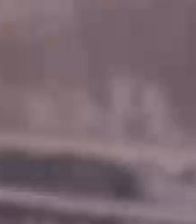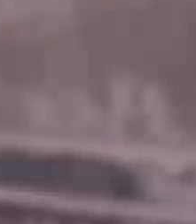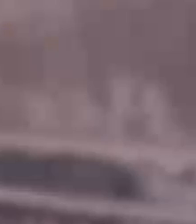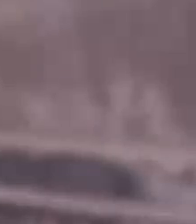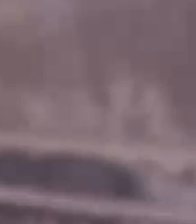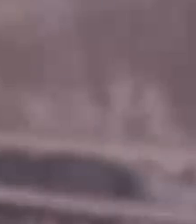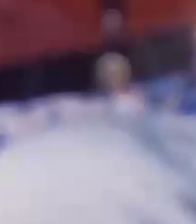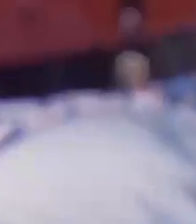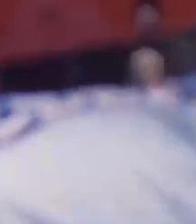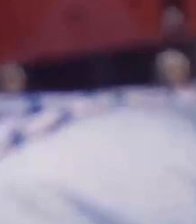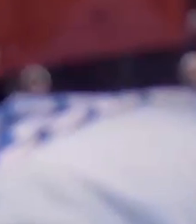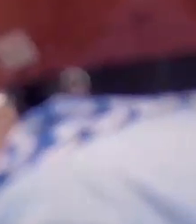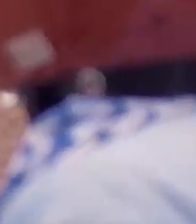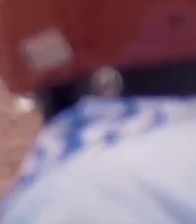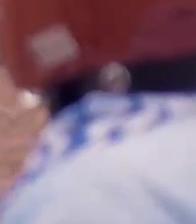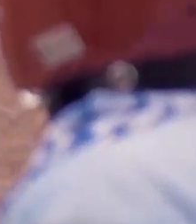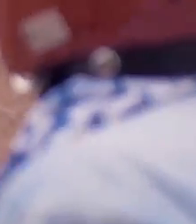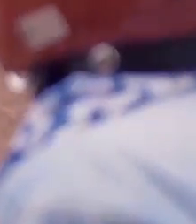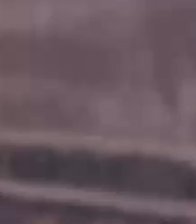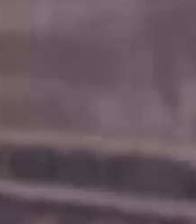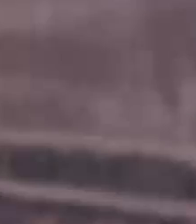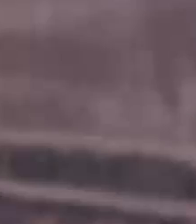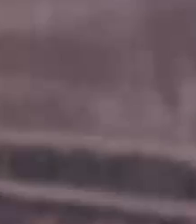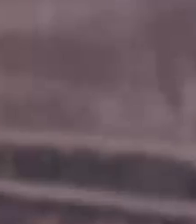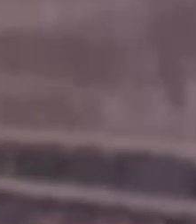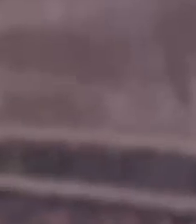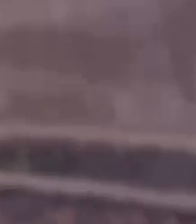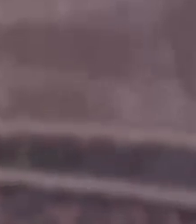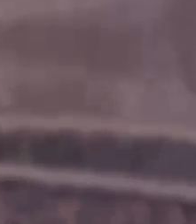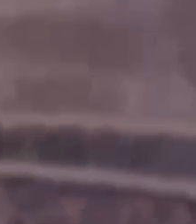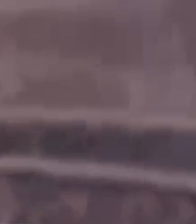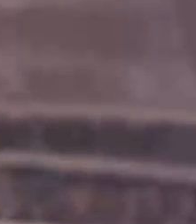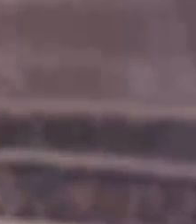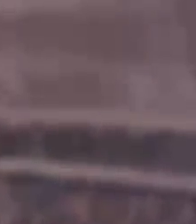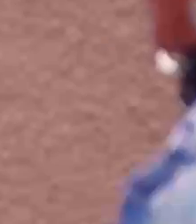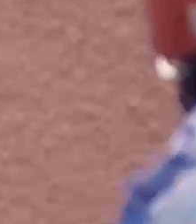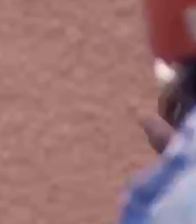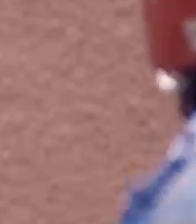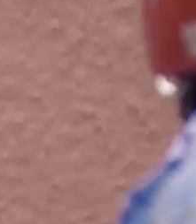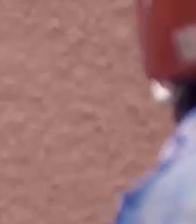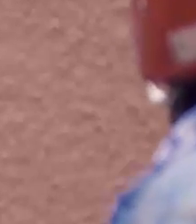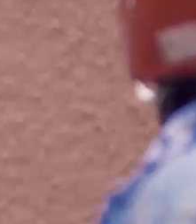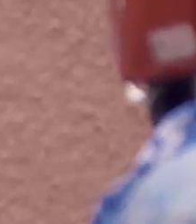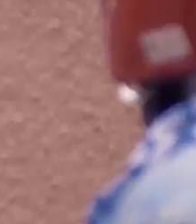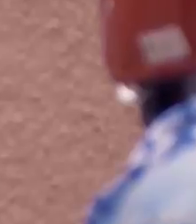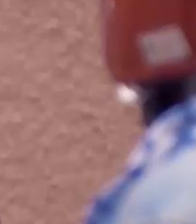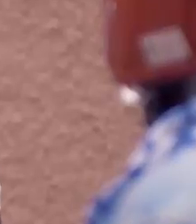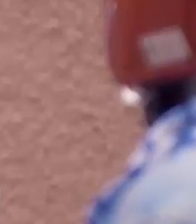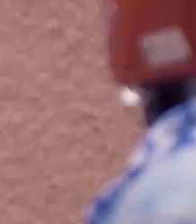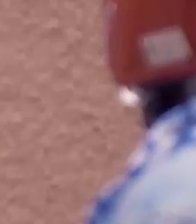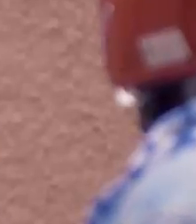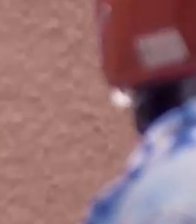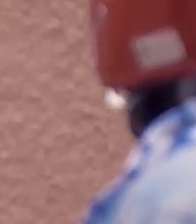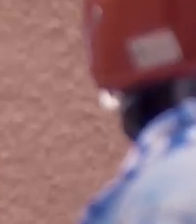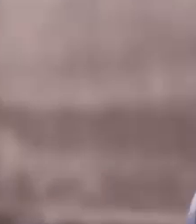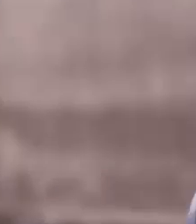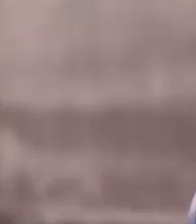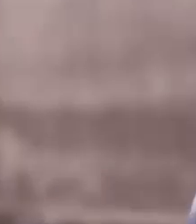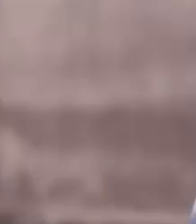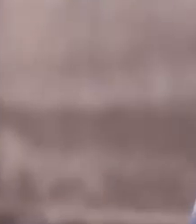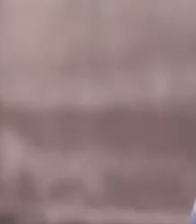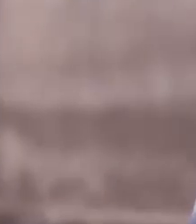Bose muragenda tubajyana se? Bitse katubitse mwana. Inyo mirambo mu majerwa hose turabajyana. Ndetse na betinze kuri Gorilla Games bazi ndiye ko narya kabisa